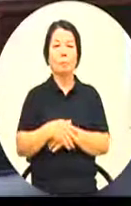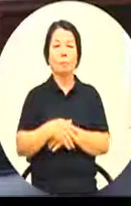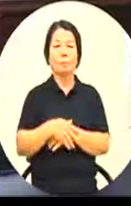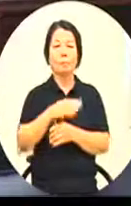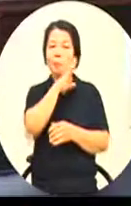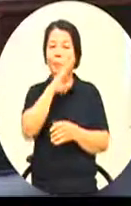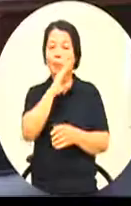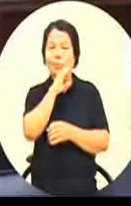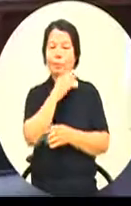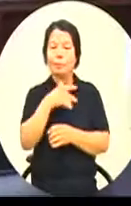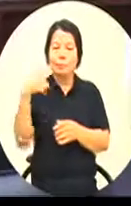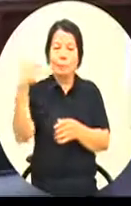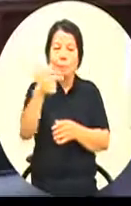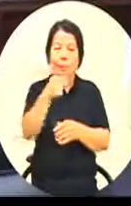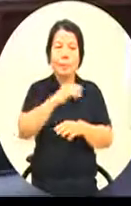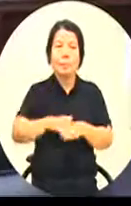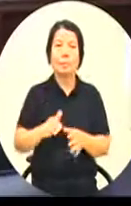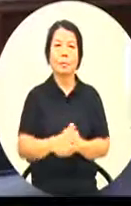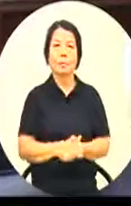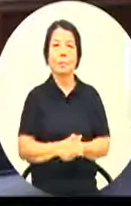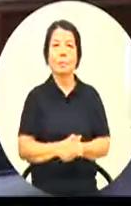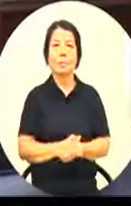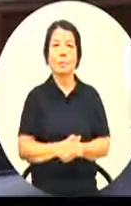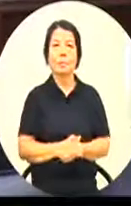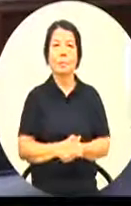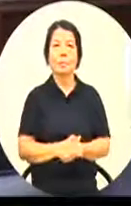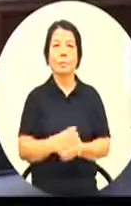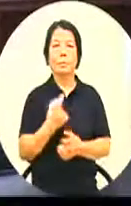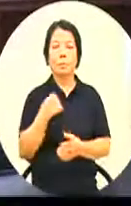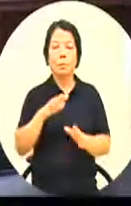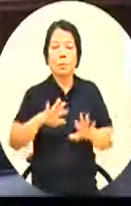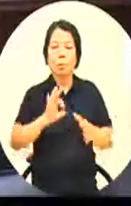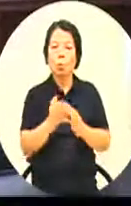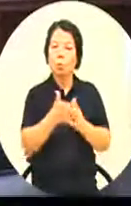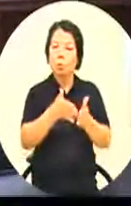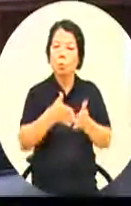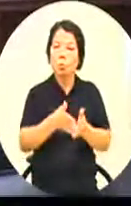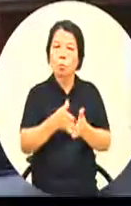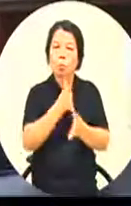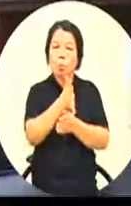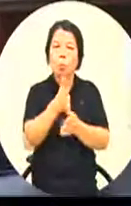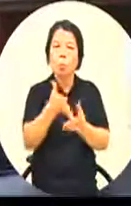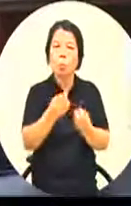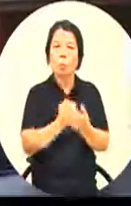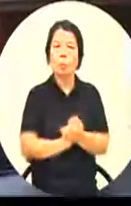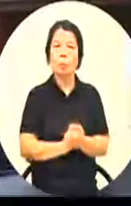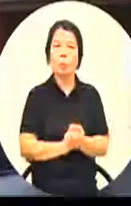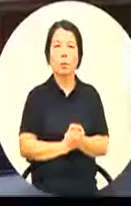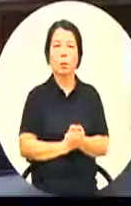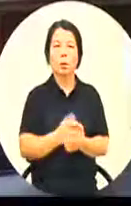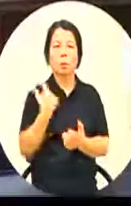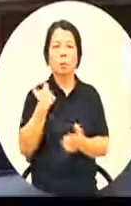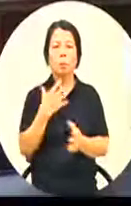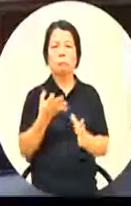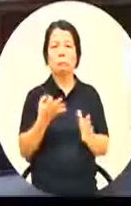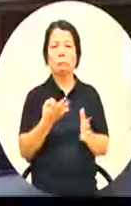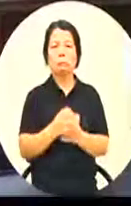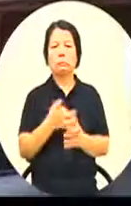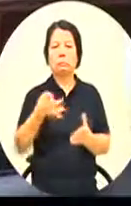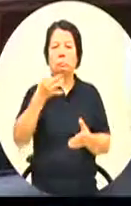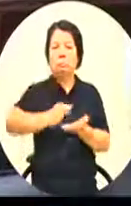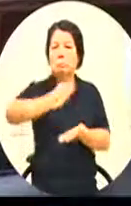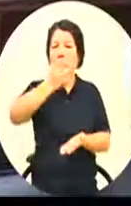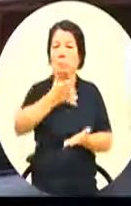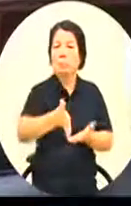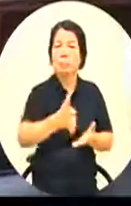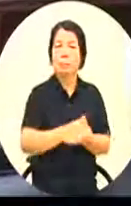那这样子一来，那当时后来为什么没有这么做？是不是有什么其他费用或成本考量？我不清楚。那